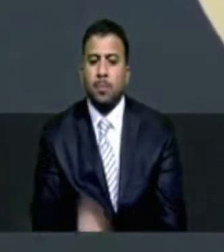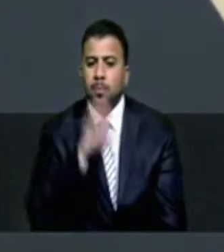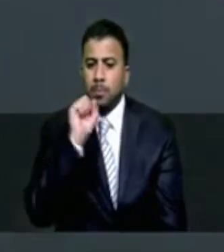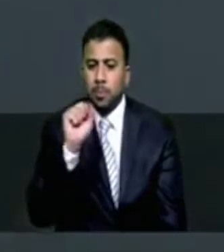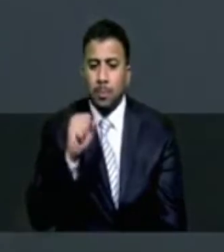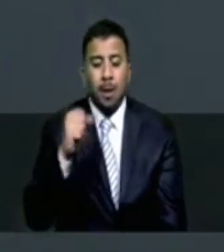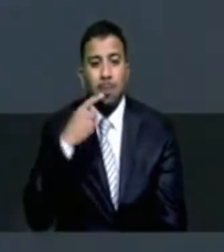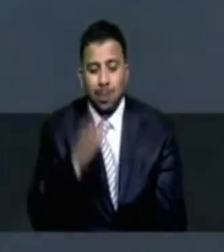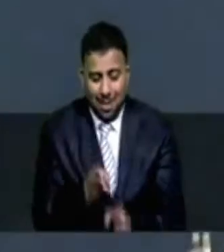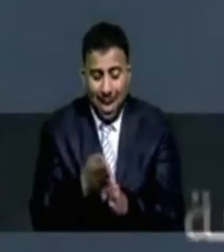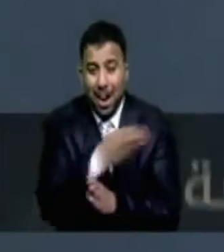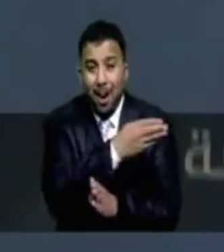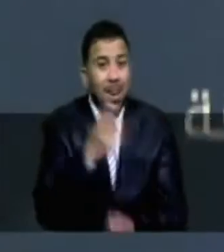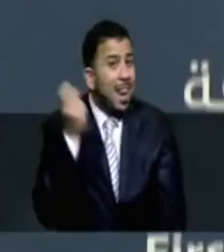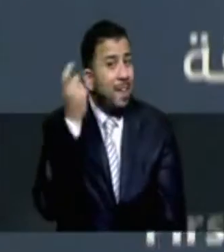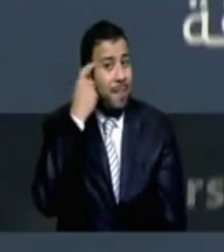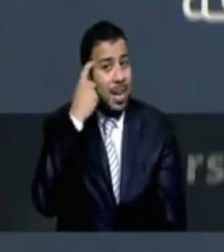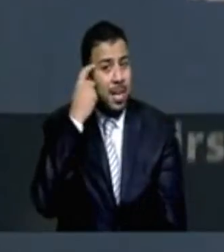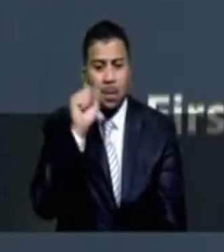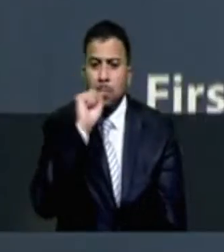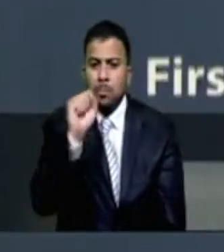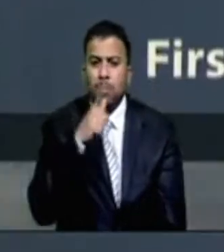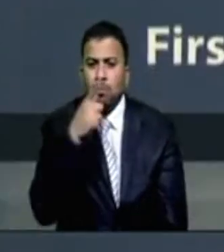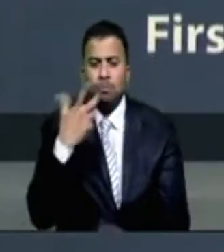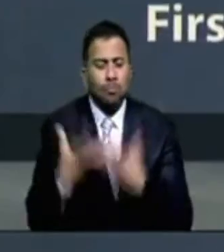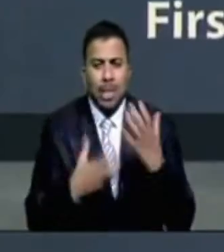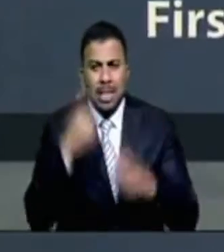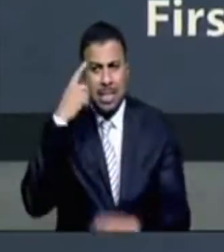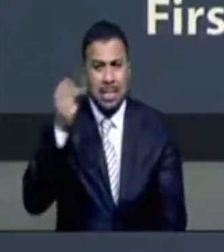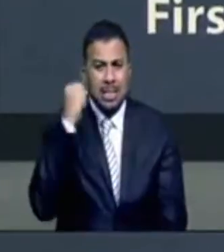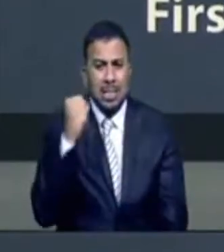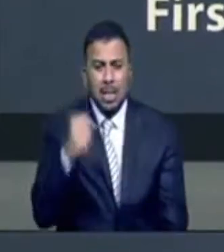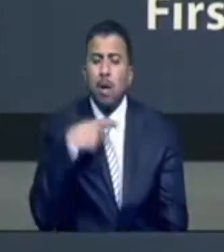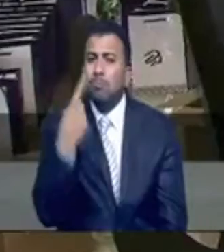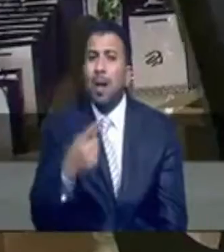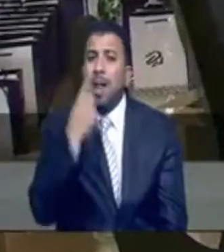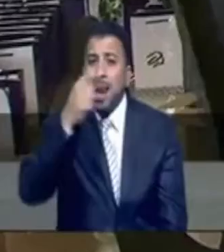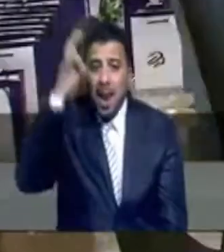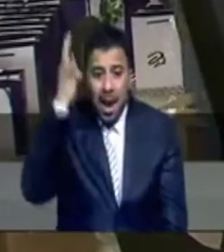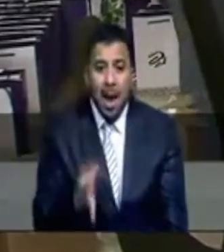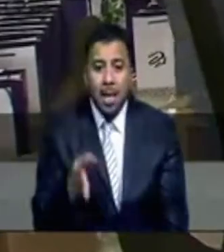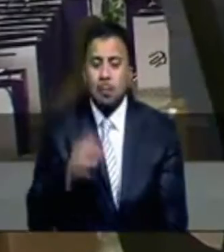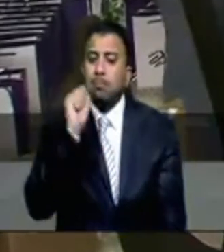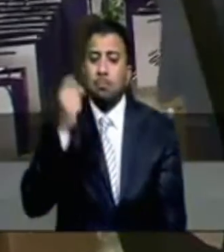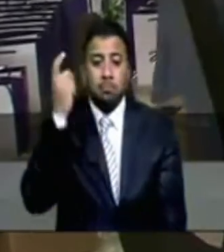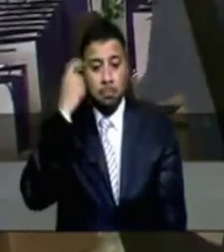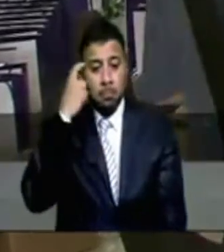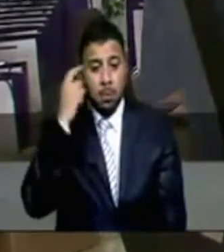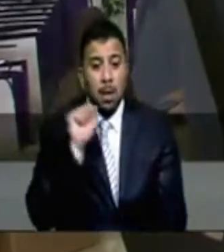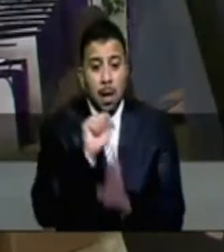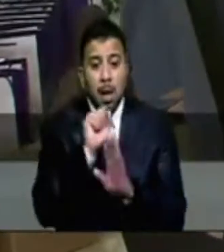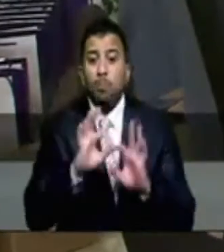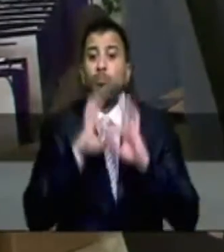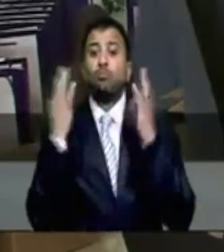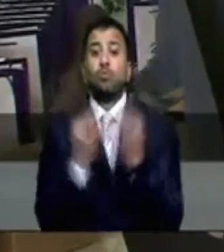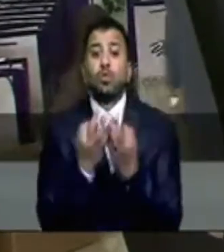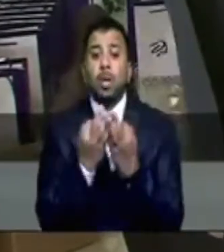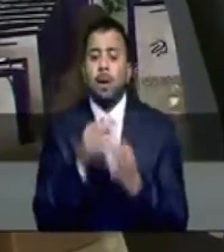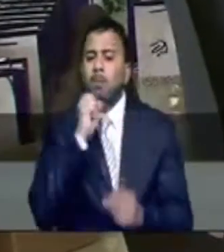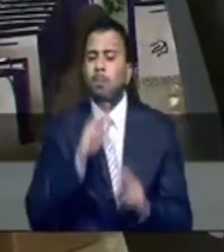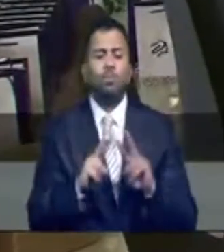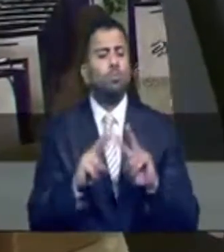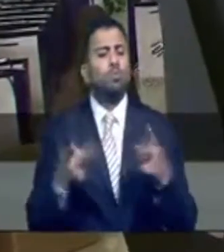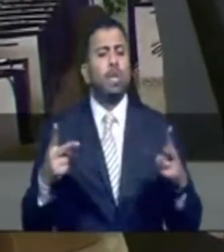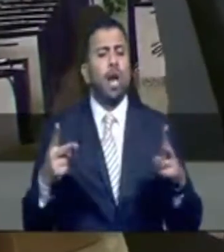الانحراف الفكري الذي ينتج عنه غلو وتشدد يتوجب علينا كعناصر ننتمي لهذا المجتمع